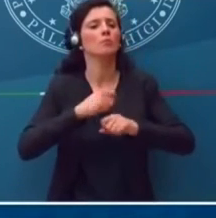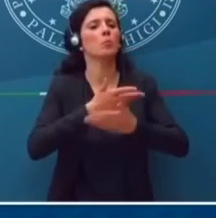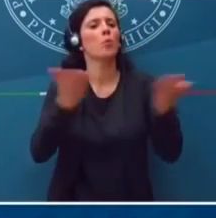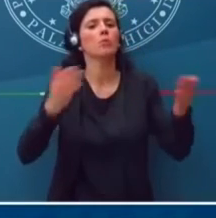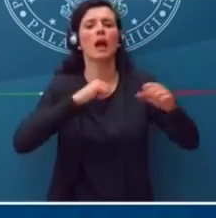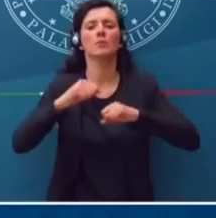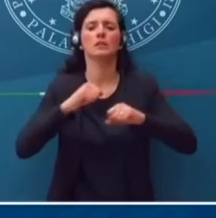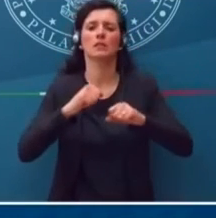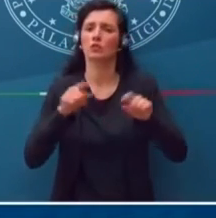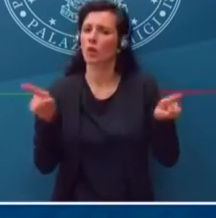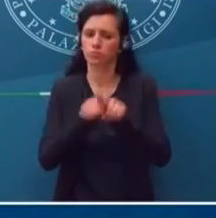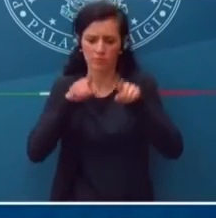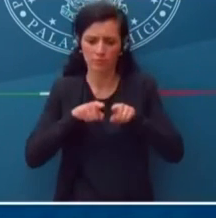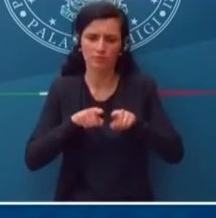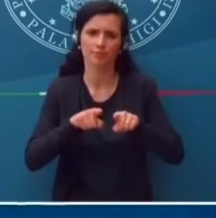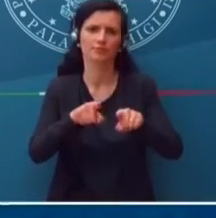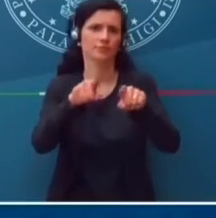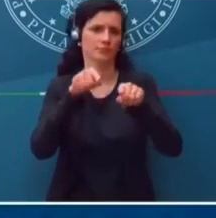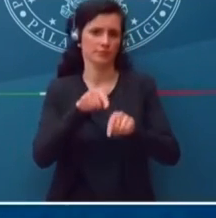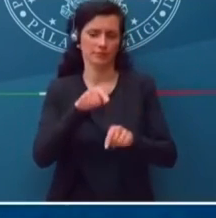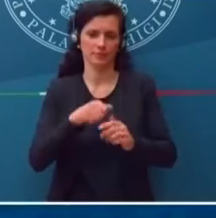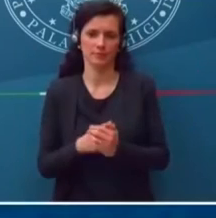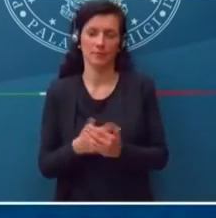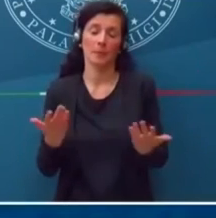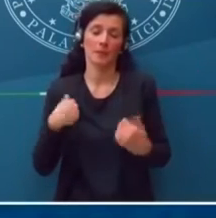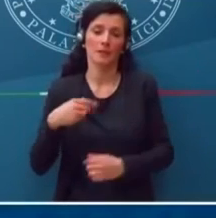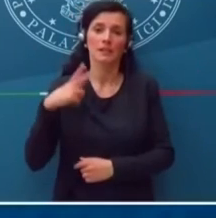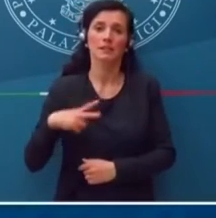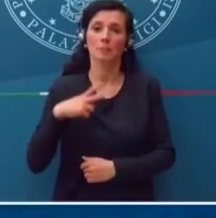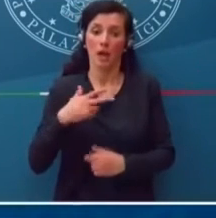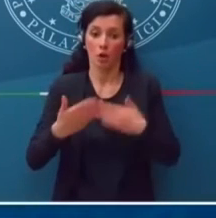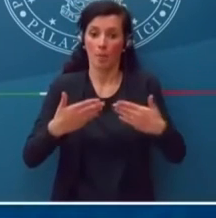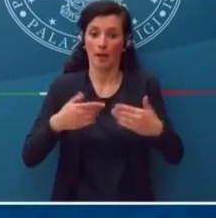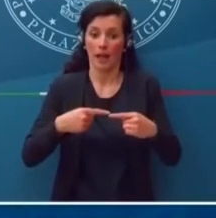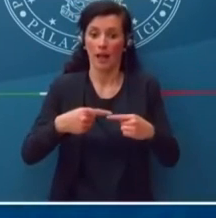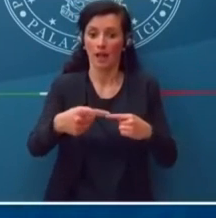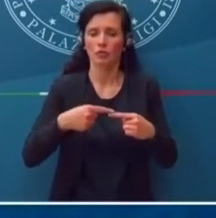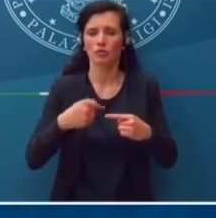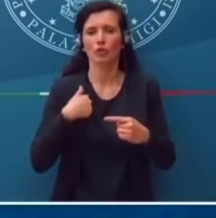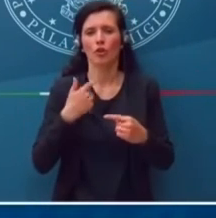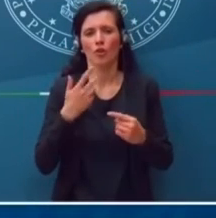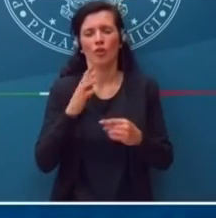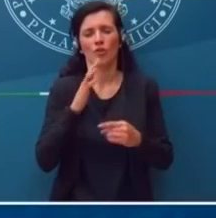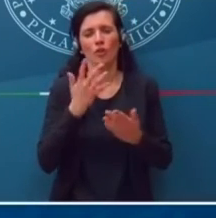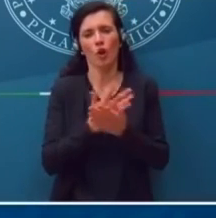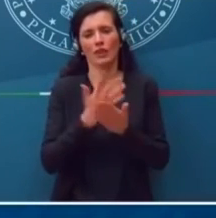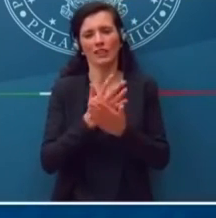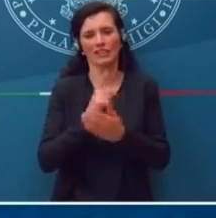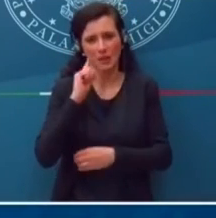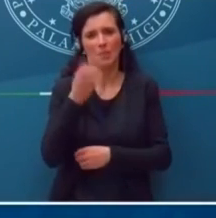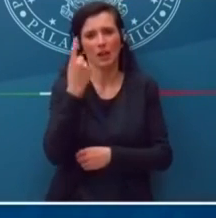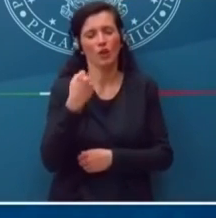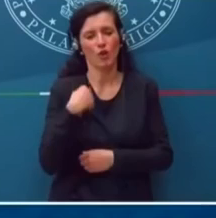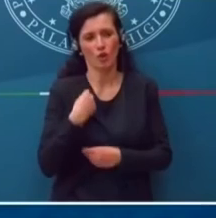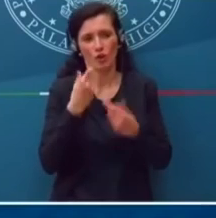pari passo. Quindi mi auguro al più presto di poterle dare notizie migliori, ecco, di quelle che ci